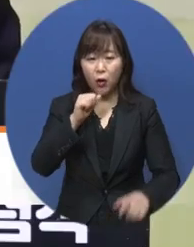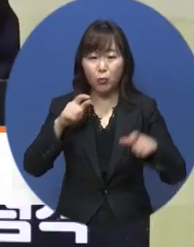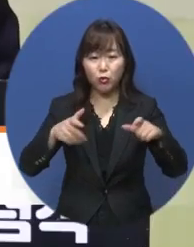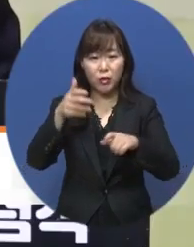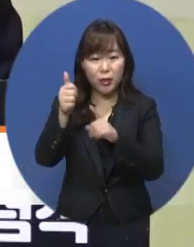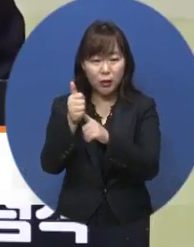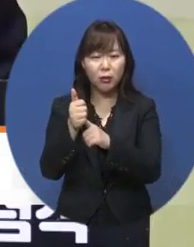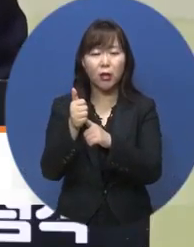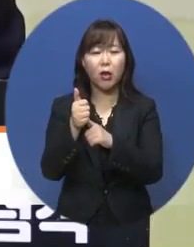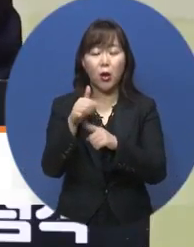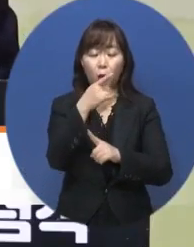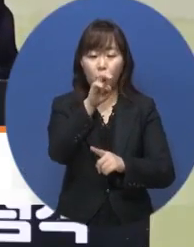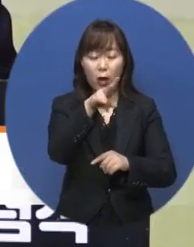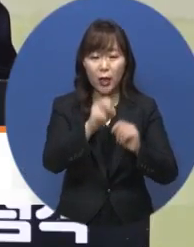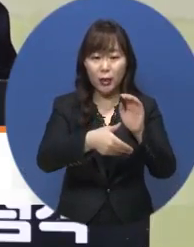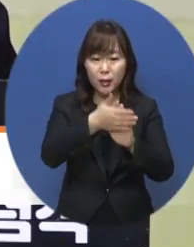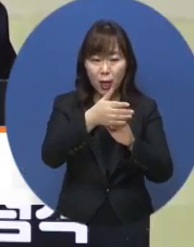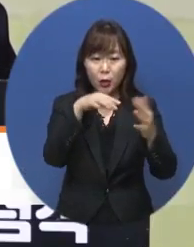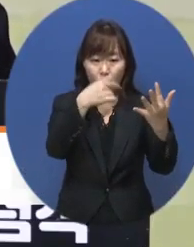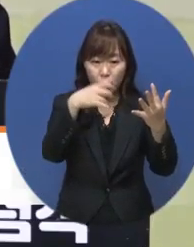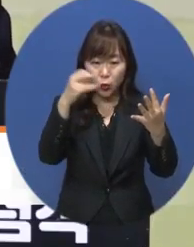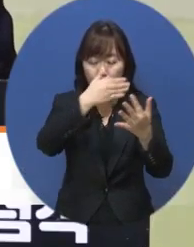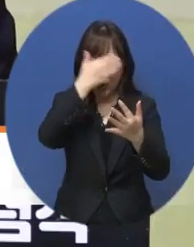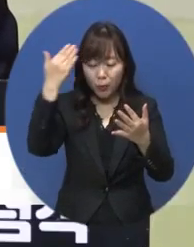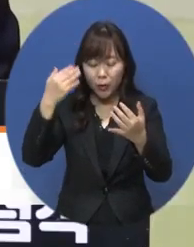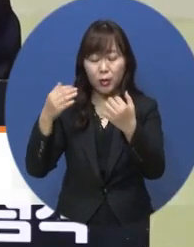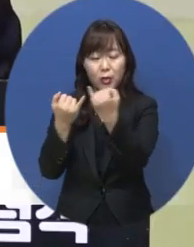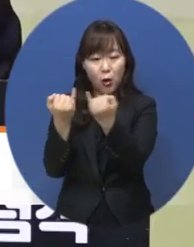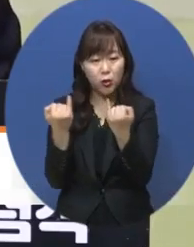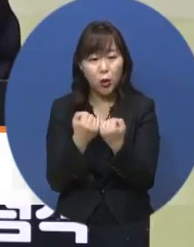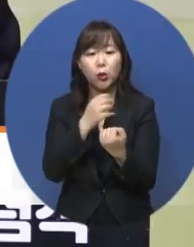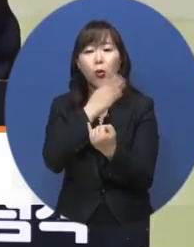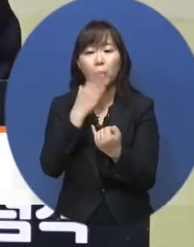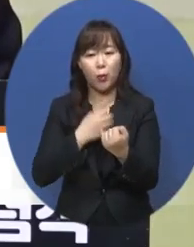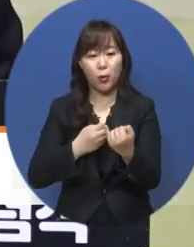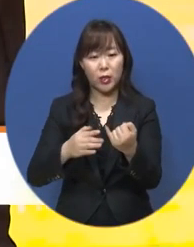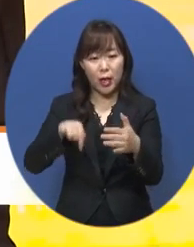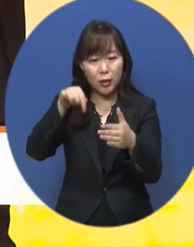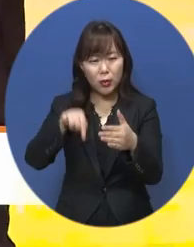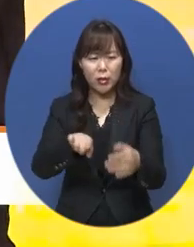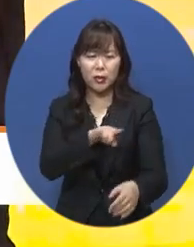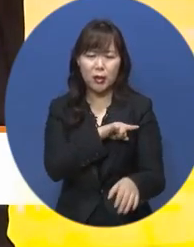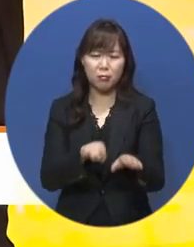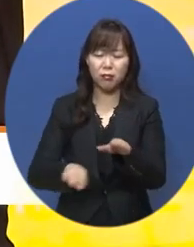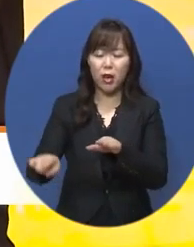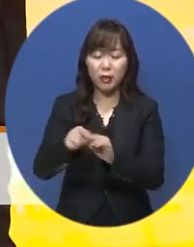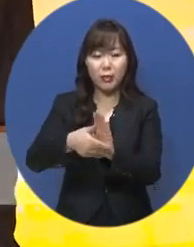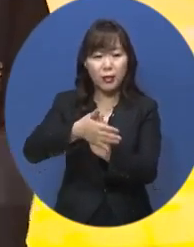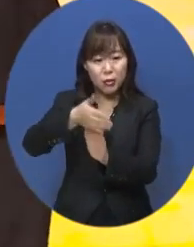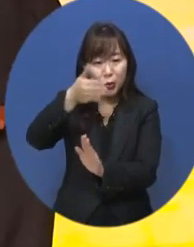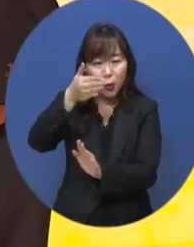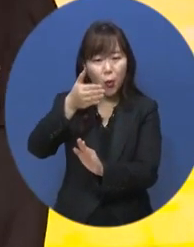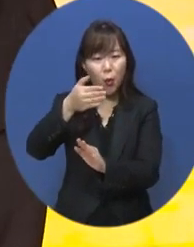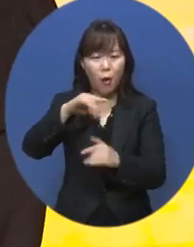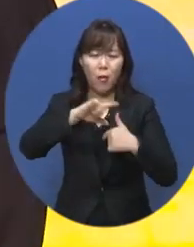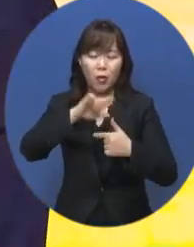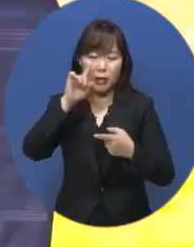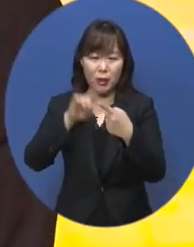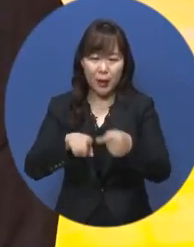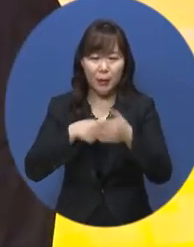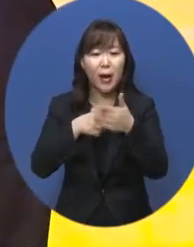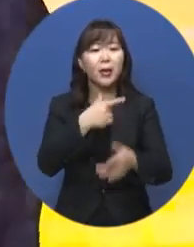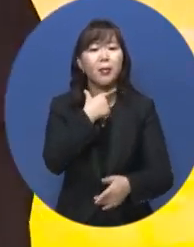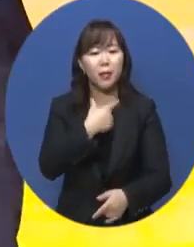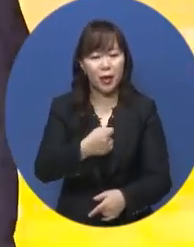광양 씨가 교육뿐만 아니라 청년과 여성 노인 복지 에서도 가장 선진적인 c 로 명성을 이어 나가길